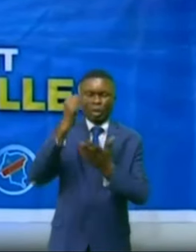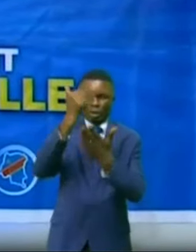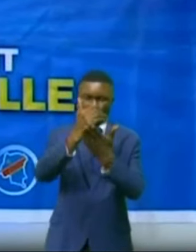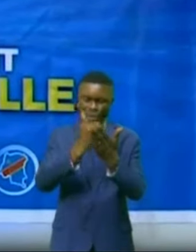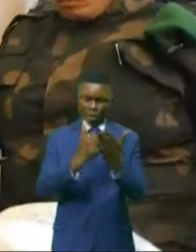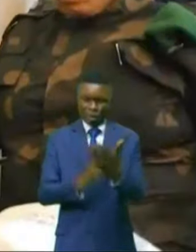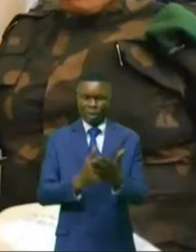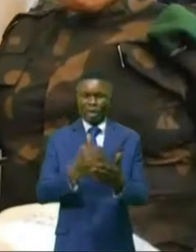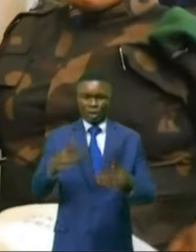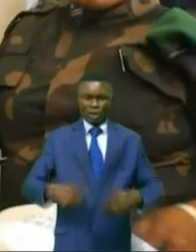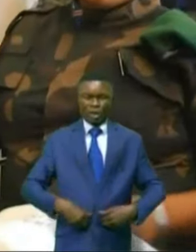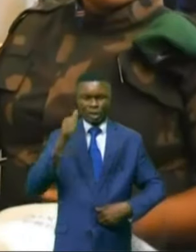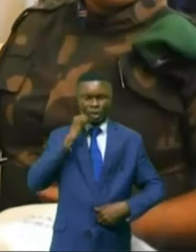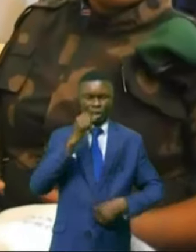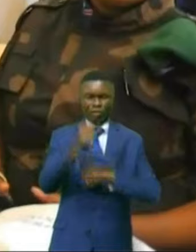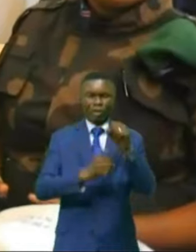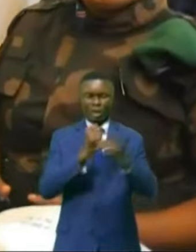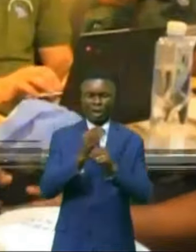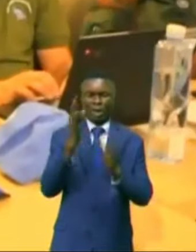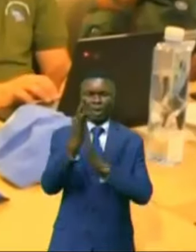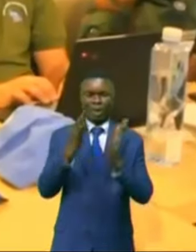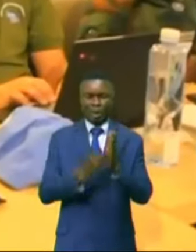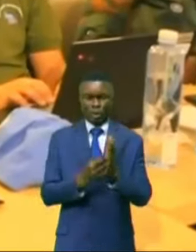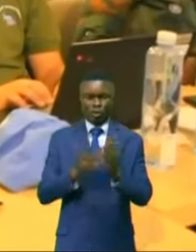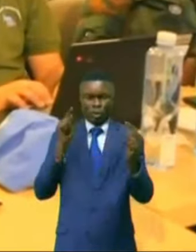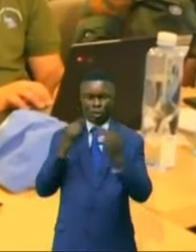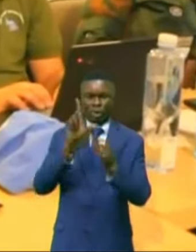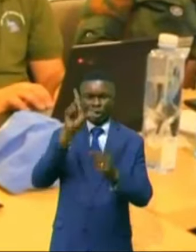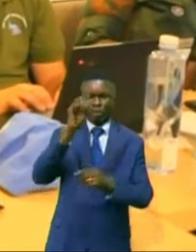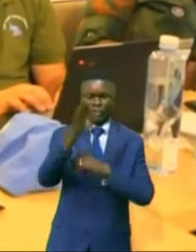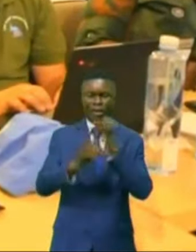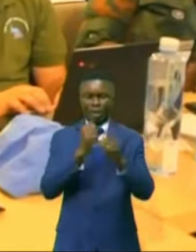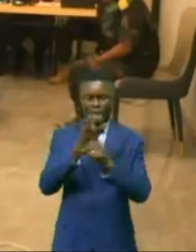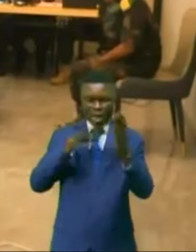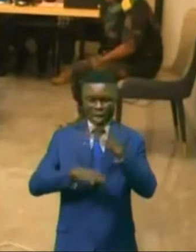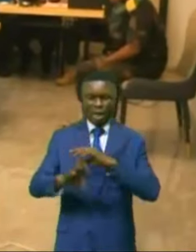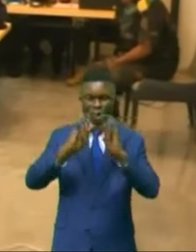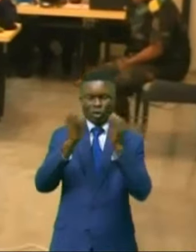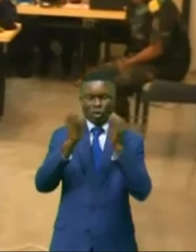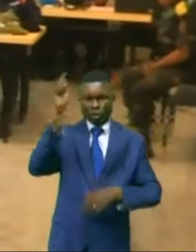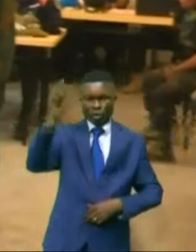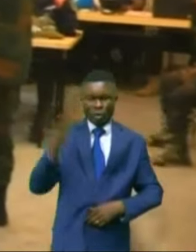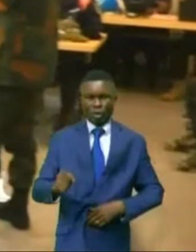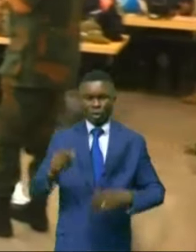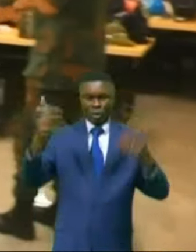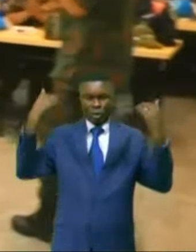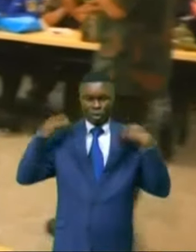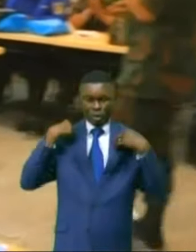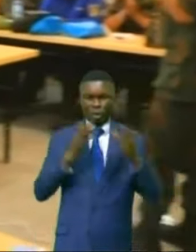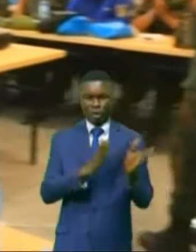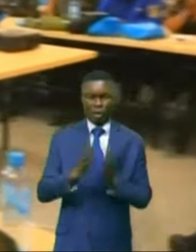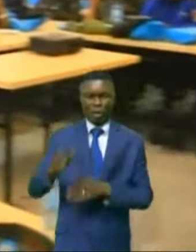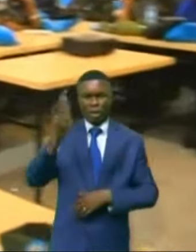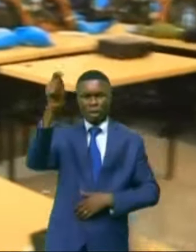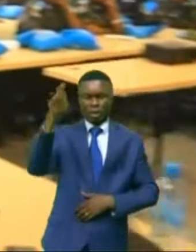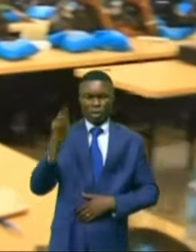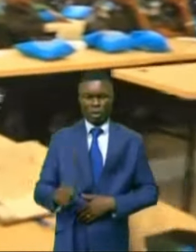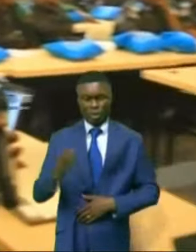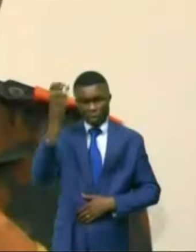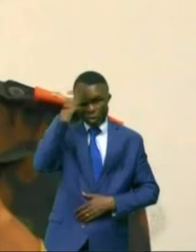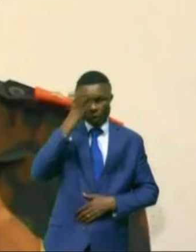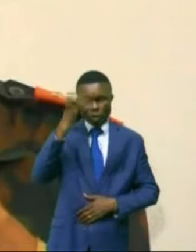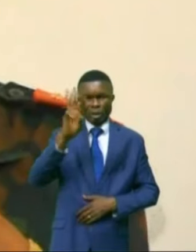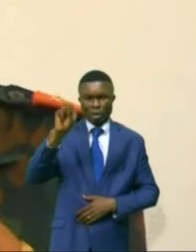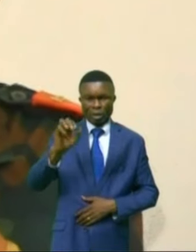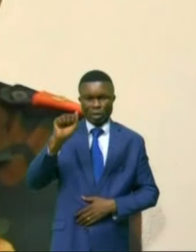à 25 ans à intégrer l'armée dont la mission est confiée au commandant logistique des FRDC, le